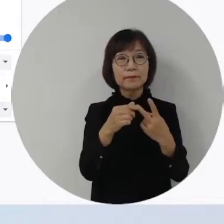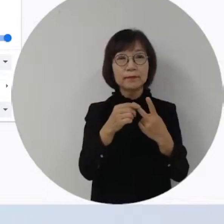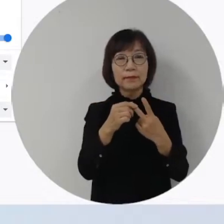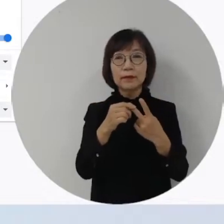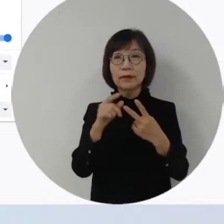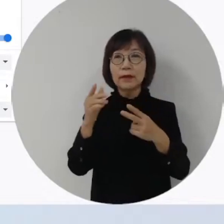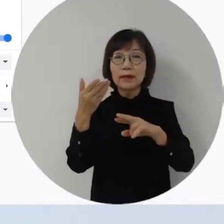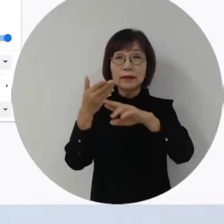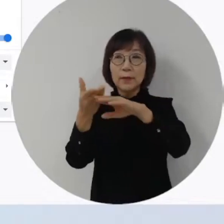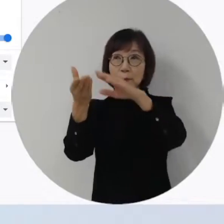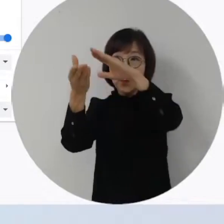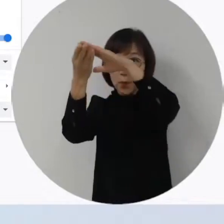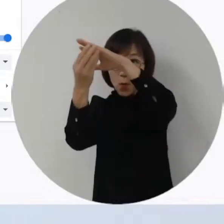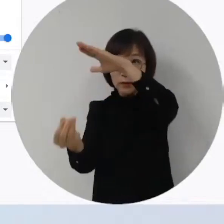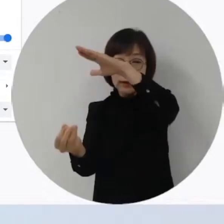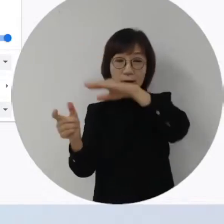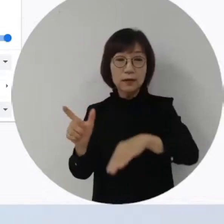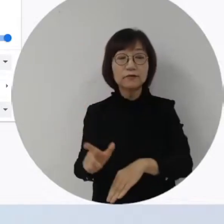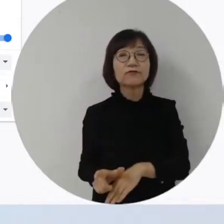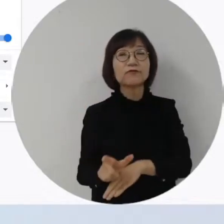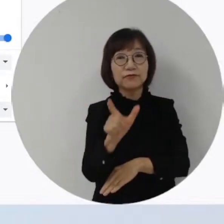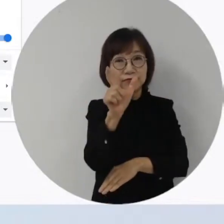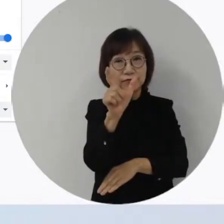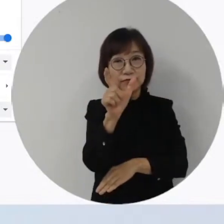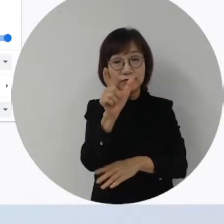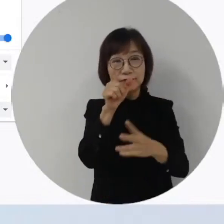이렇게 해주시면 되겠습니다.